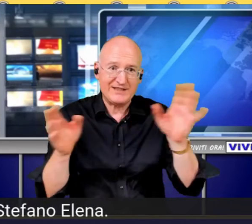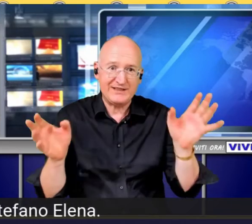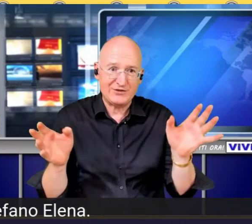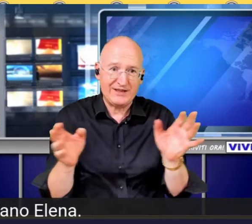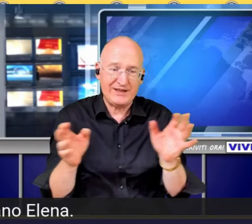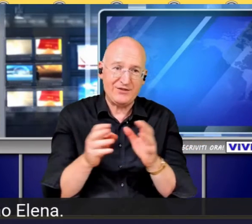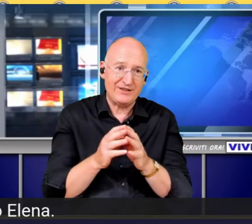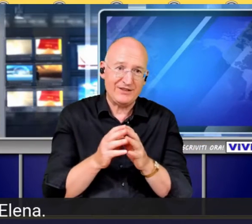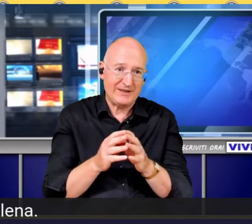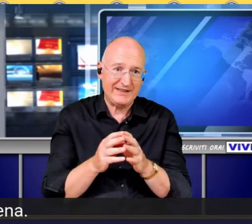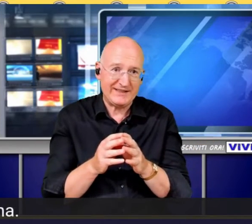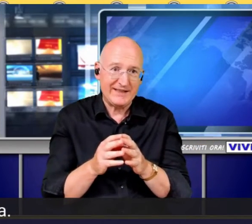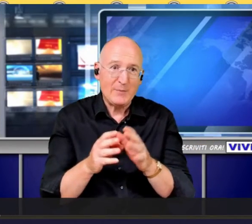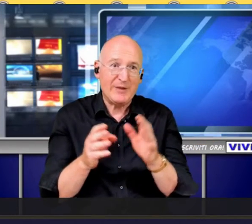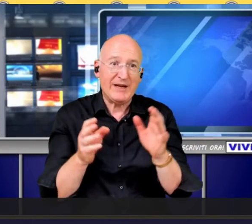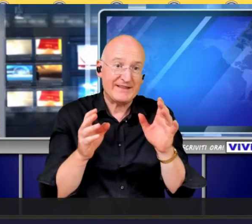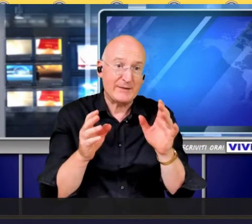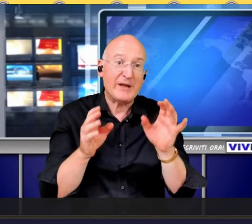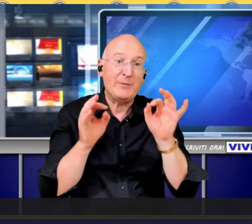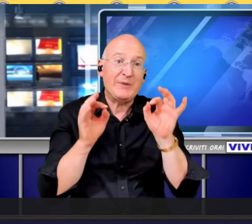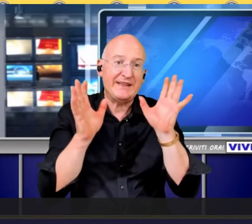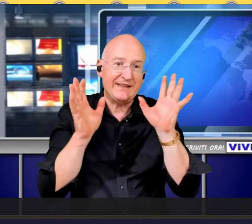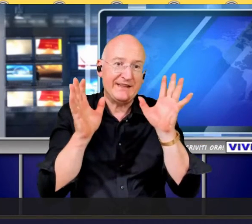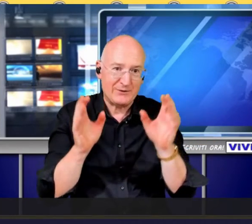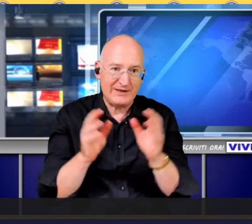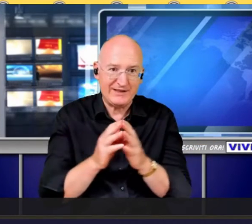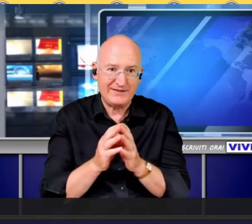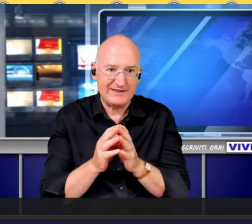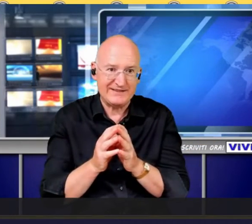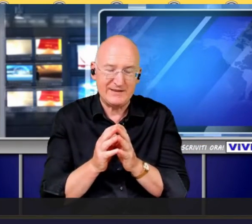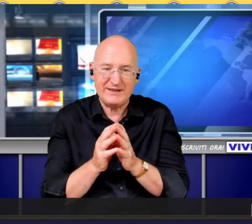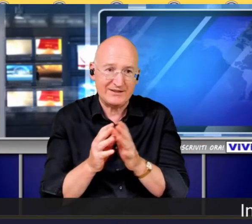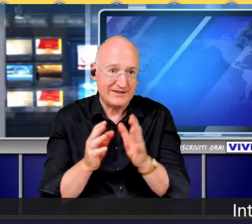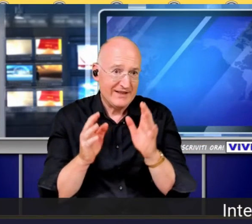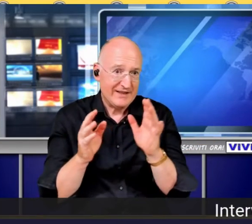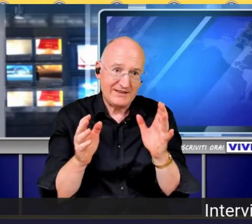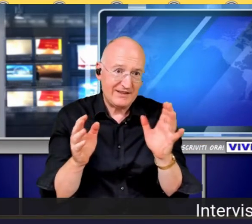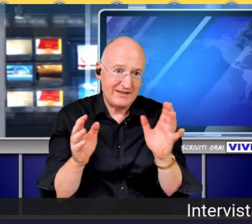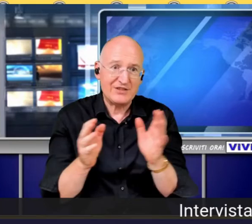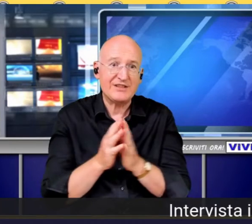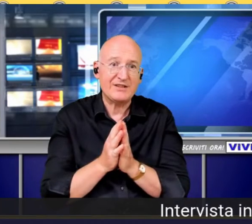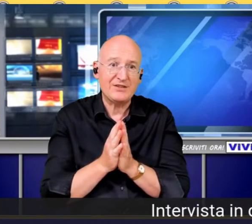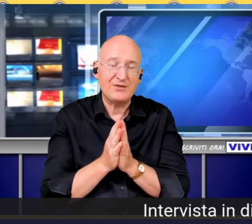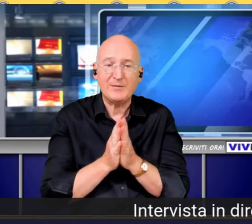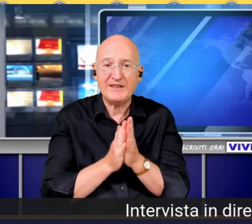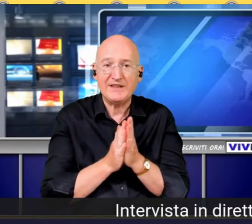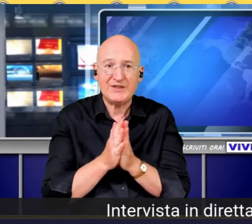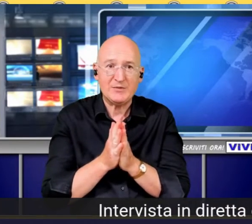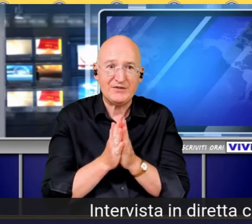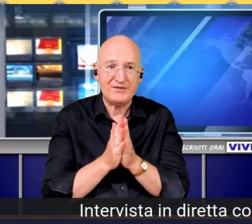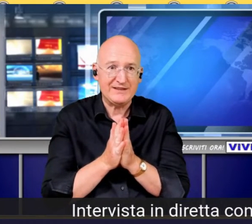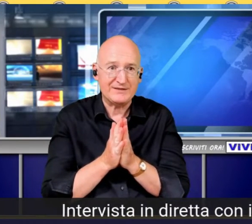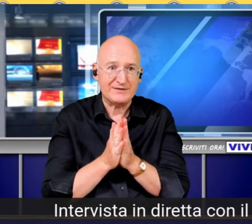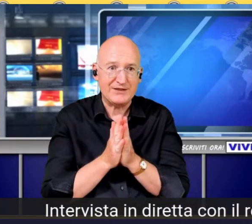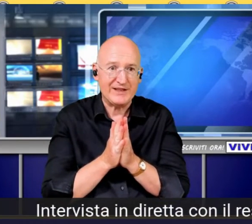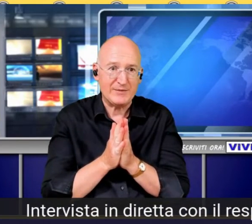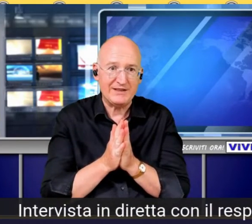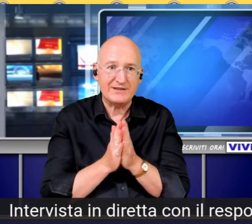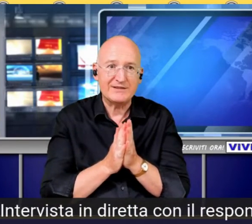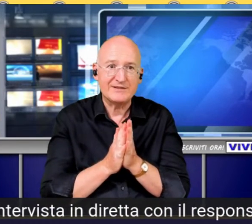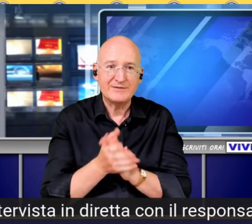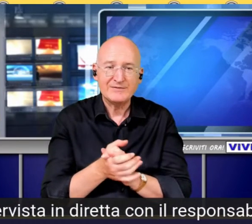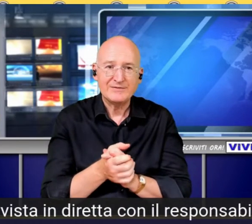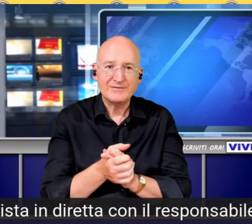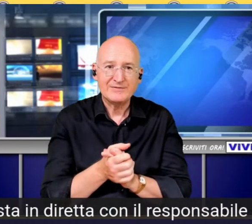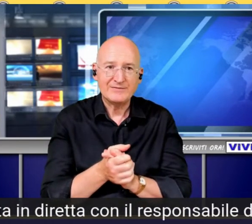il giro delle sette sorelle ogni volta per chiedere, anzi per pietire qualche finanziamento, le cose sicuramente potrebbero Guardi, funzionare io ho